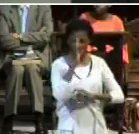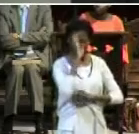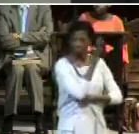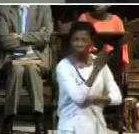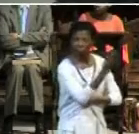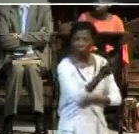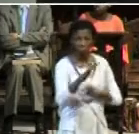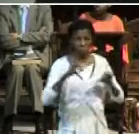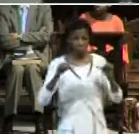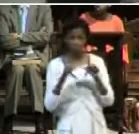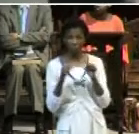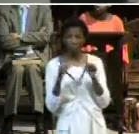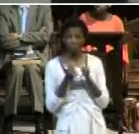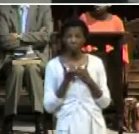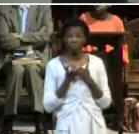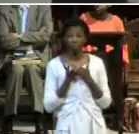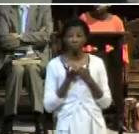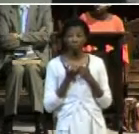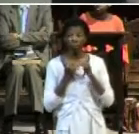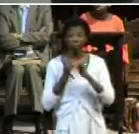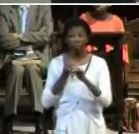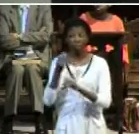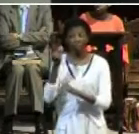sont simples. Les enfants, c'est pour vous.